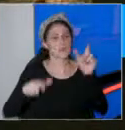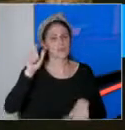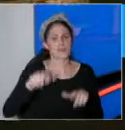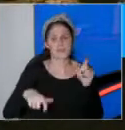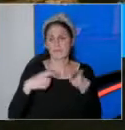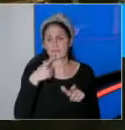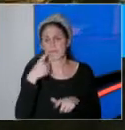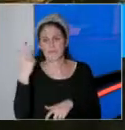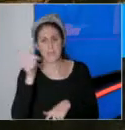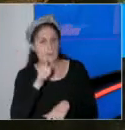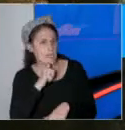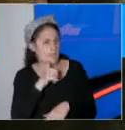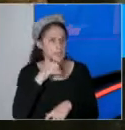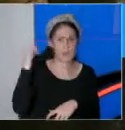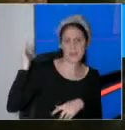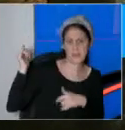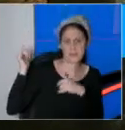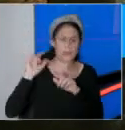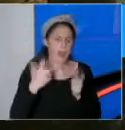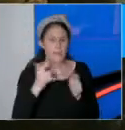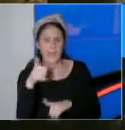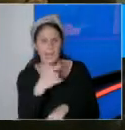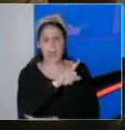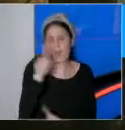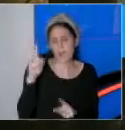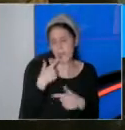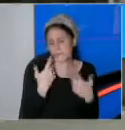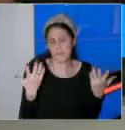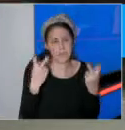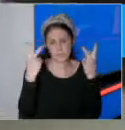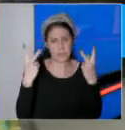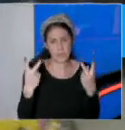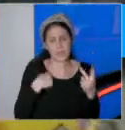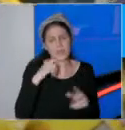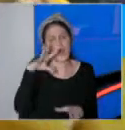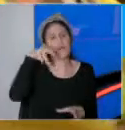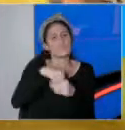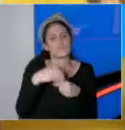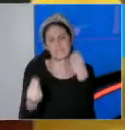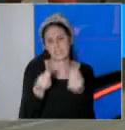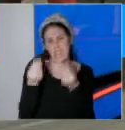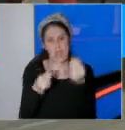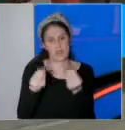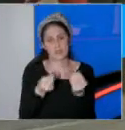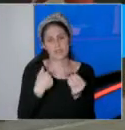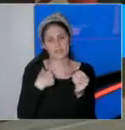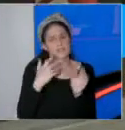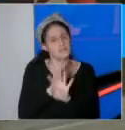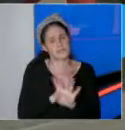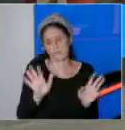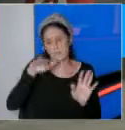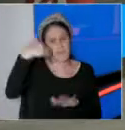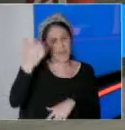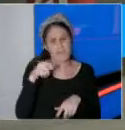אנחנו ירוקים, צהובים, למה לא ככה, למה כן ככה. אין לזה משמעות, לא משחק במשחק הזה, זה, מעבר לזה, אין לזה